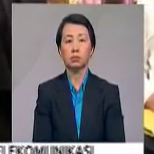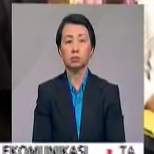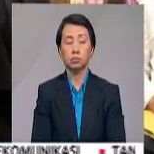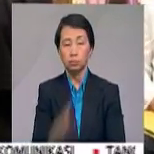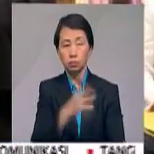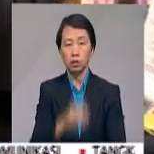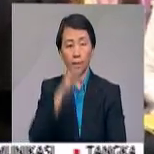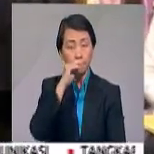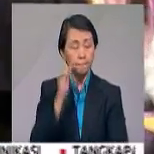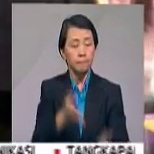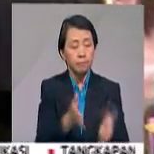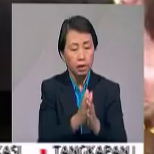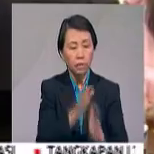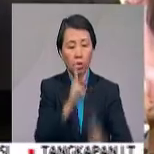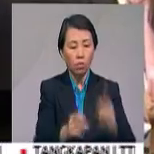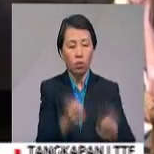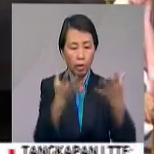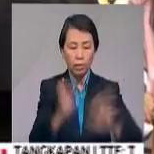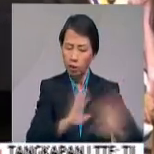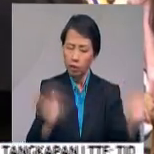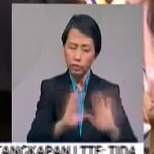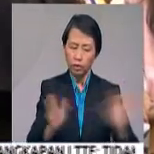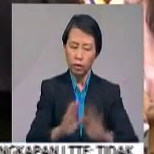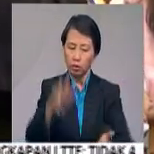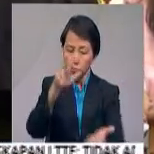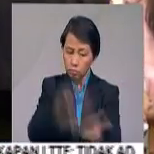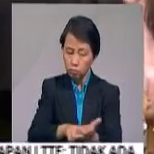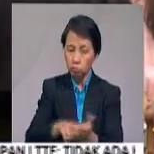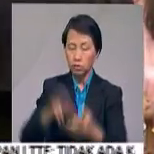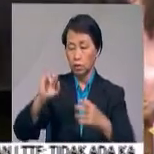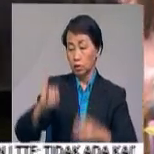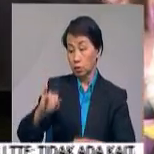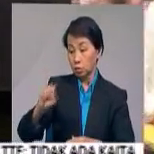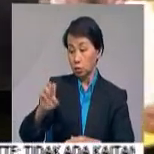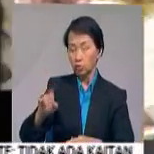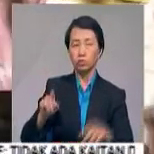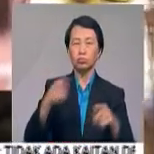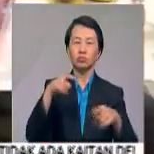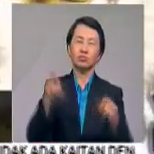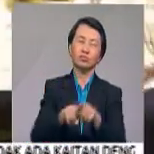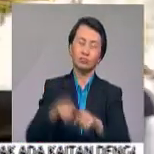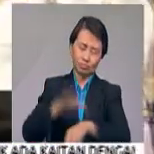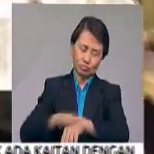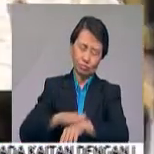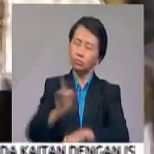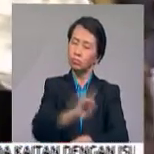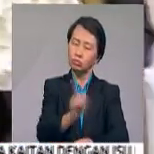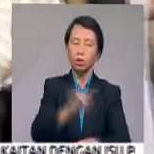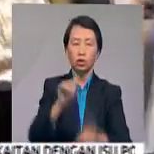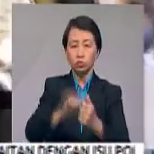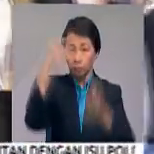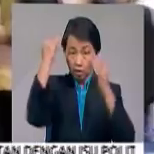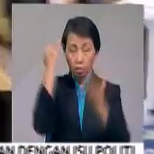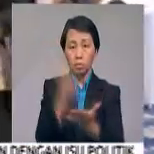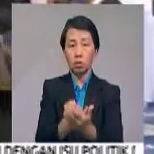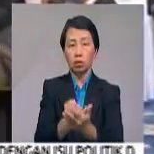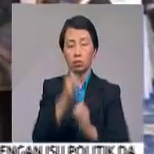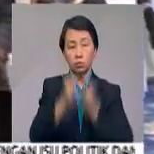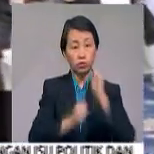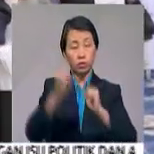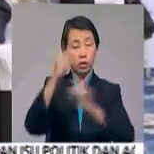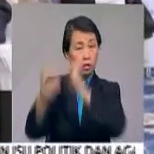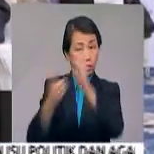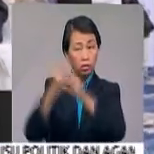Malah beliau meminta orang ramai untuk tidak mengklasifikasi isu itu dalam konteks perkauman, memandangkan isu keganasan bersifat